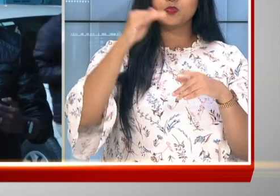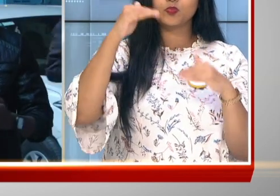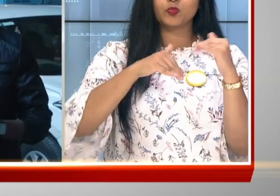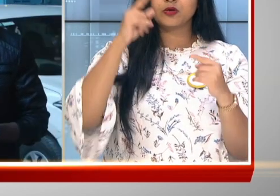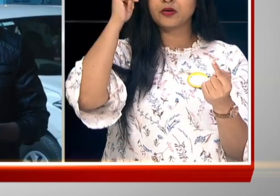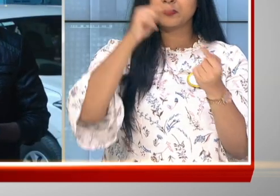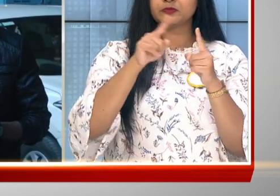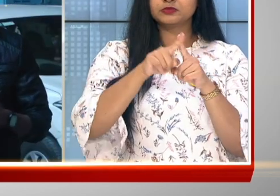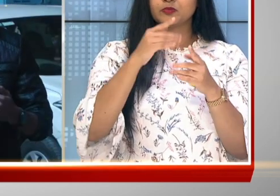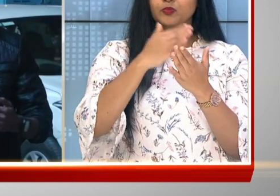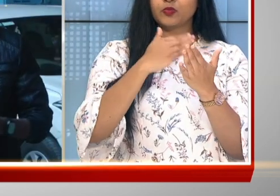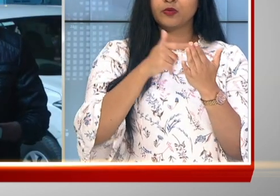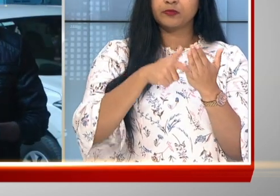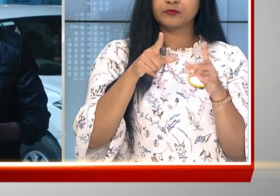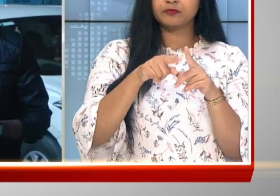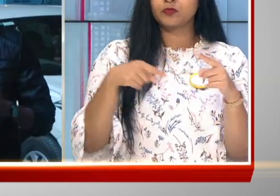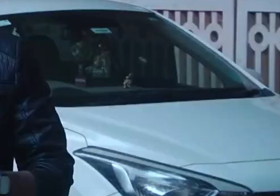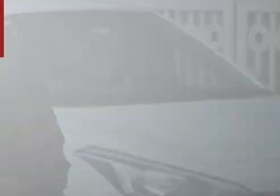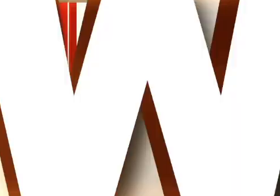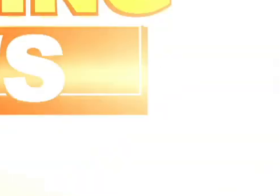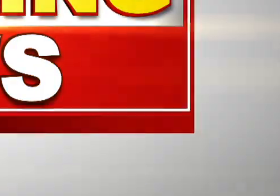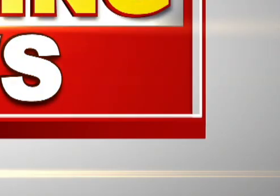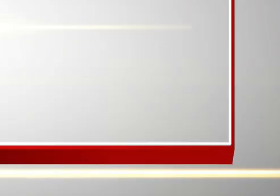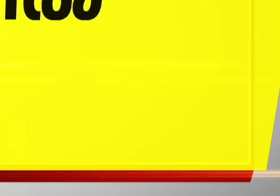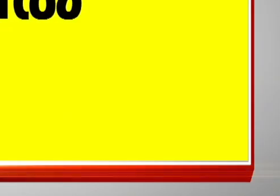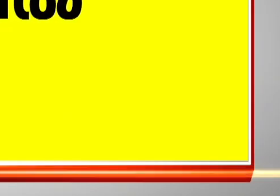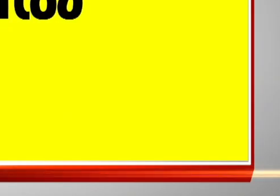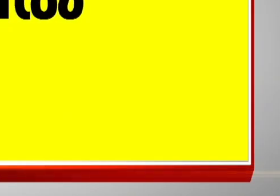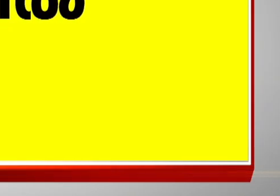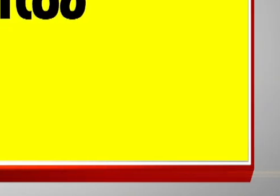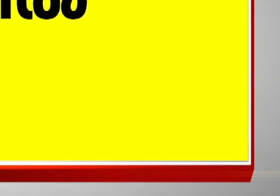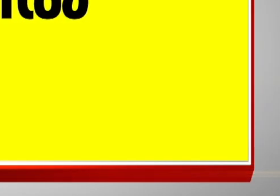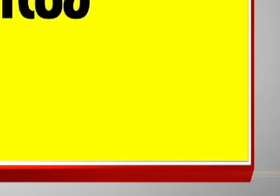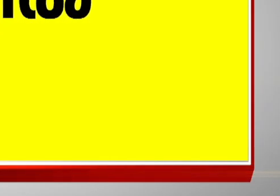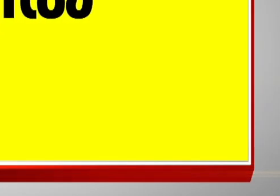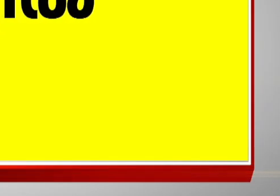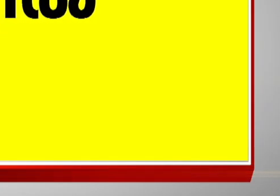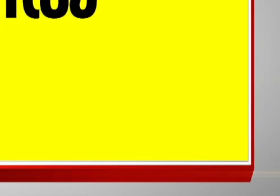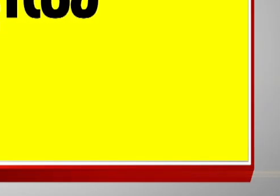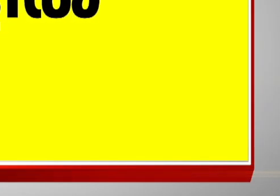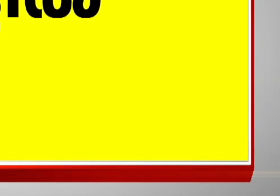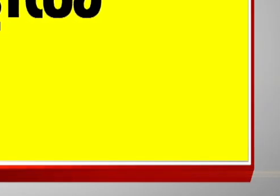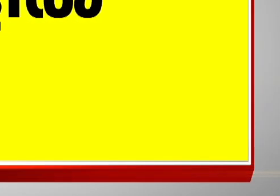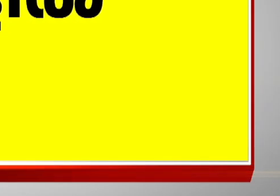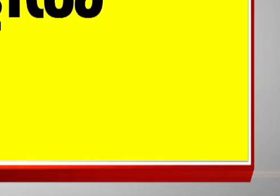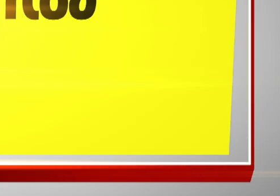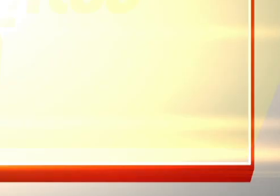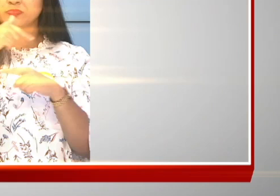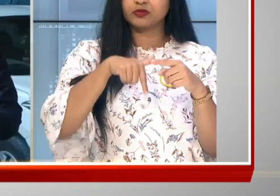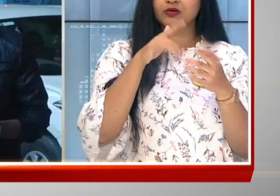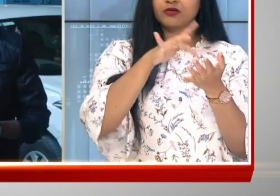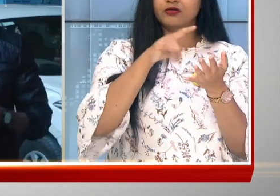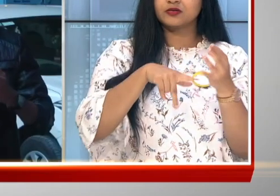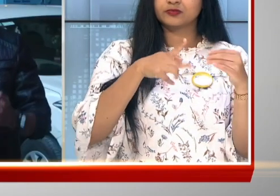ഒന്നടങ്കം ആരോപിക്കുന്ന ഒരു കാര്യമാണ്. ഇതിനിടയിലാണ് ഈ ജനുവരി 22 ഈ പ്രാണപ്രതിഷ്ഠ നടക്കുന്ന ദിവസം